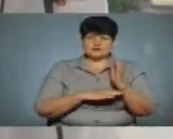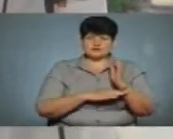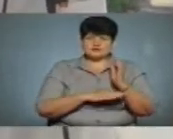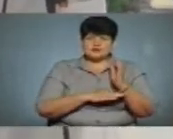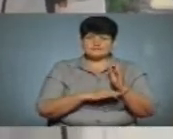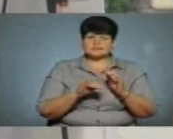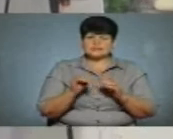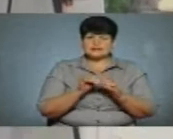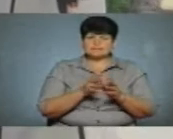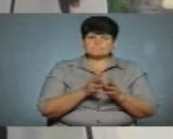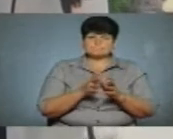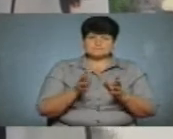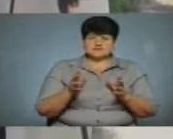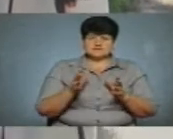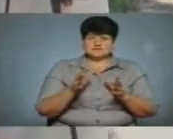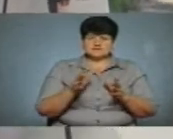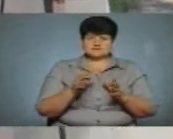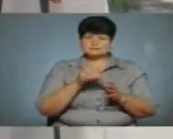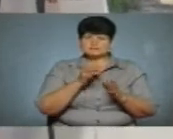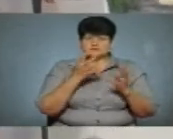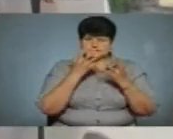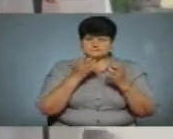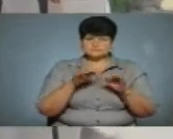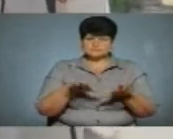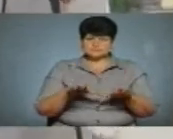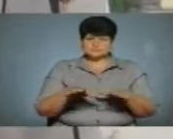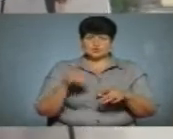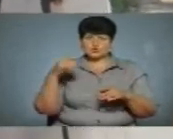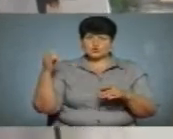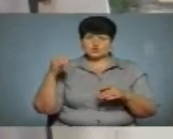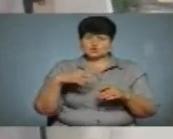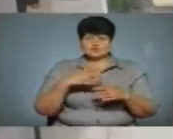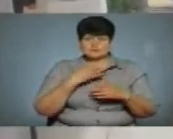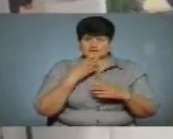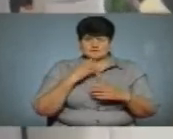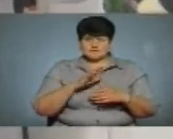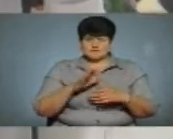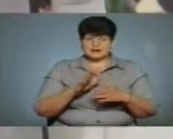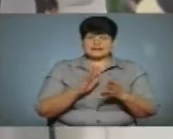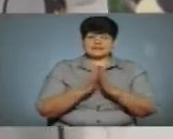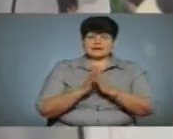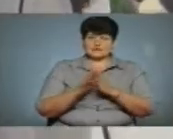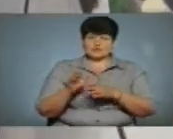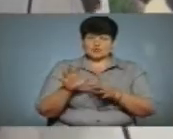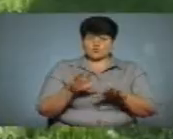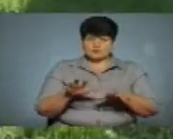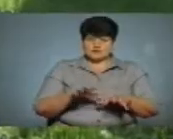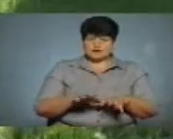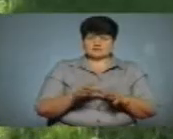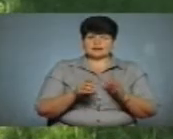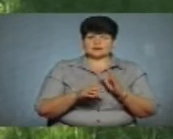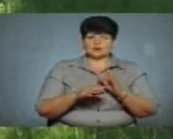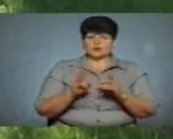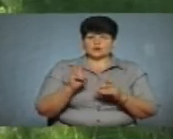то кажуть, більше в затінку кліщів. До сонця кліщів так нема. І ми траву обробляємо, дерева, кущі.